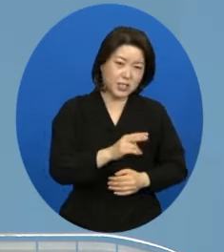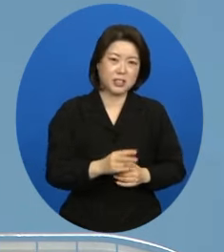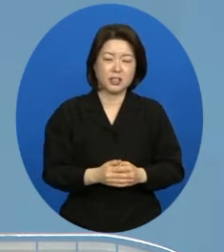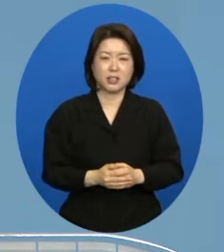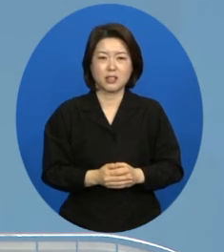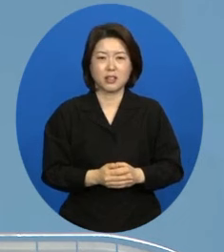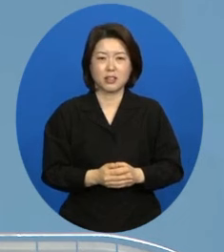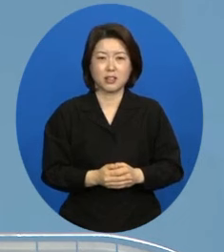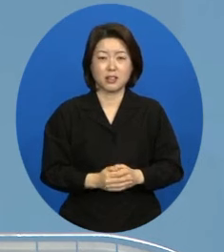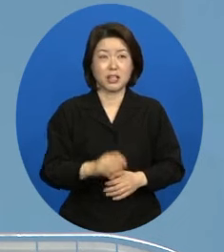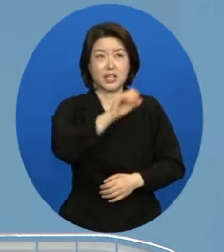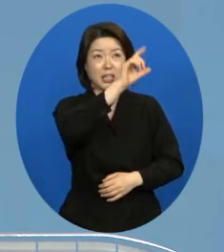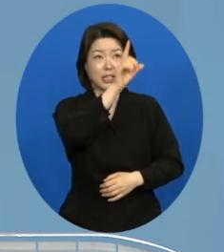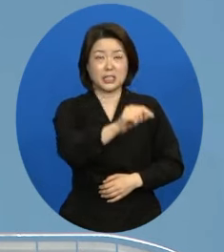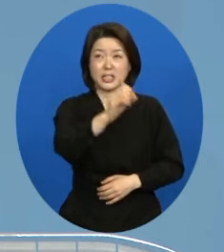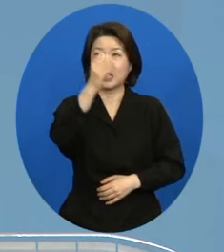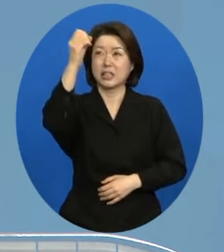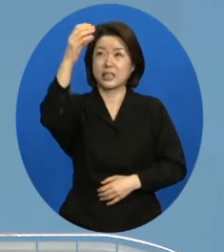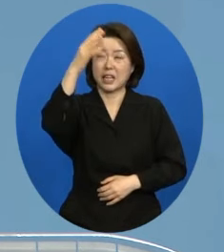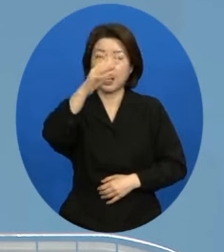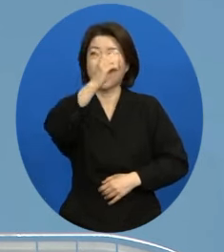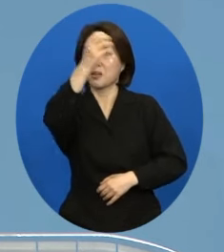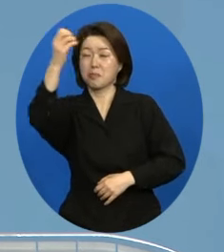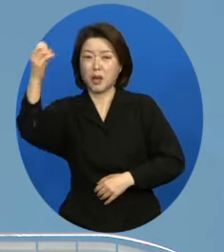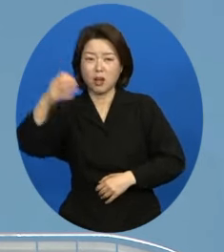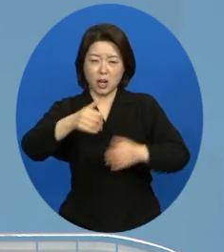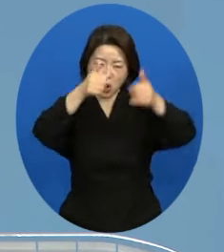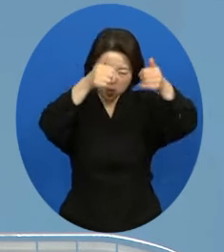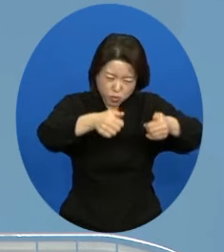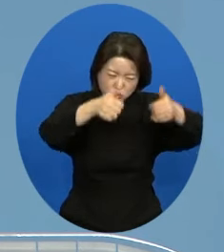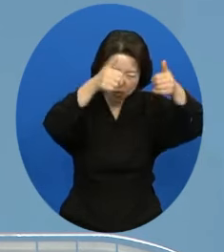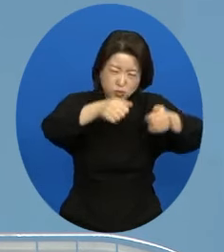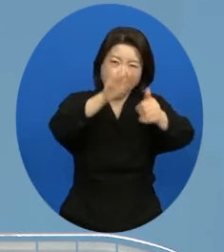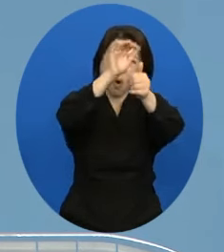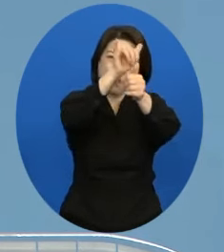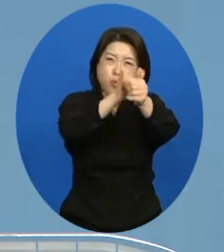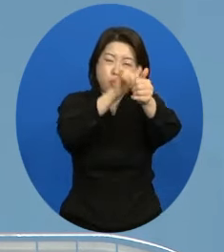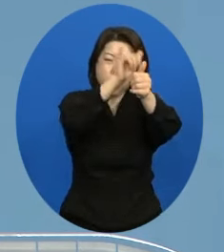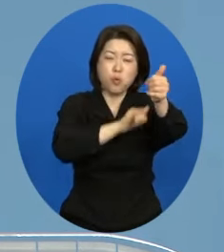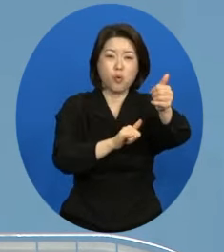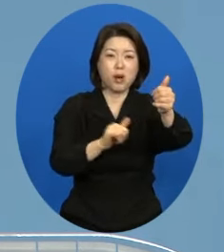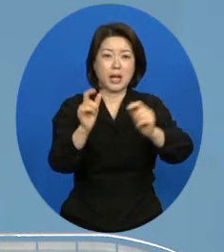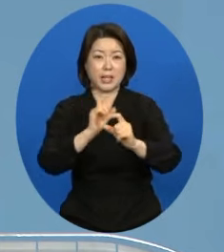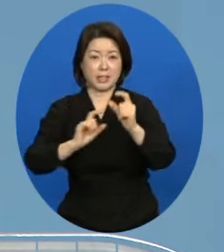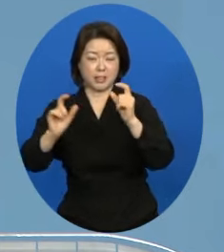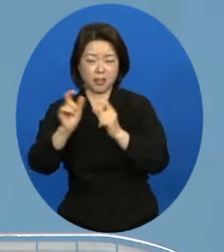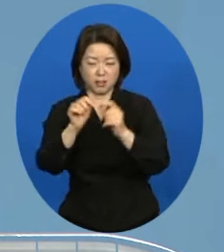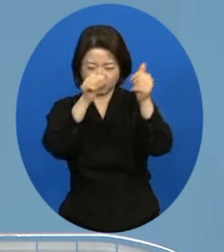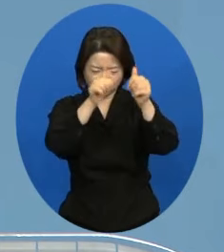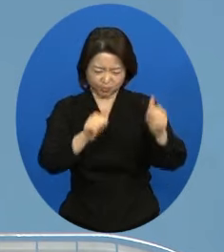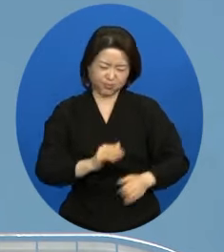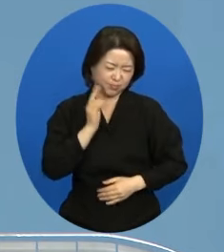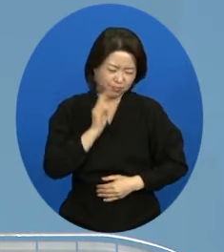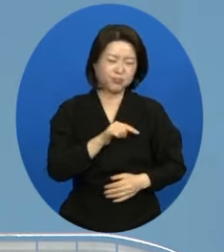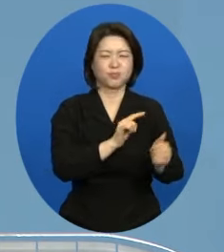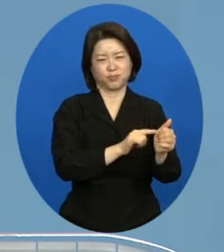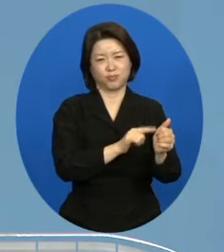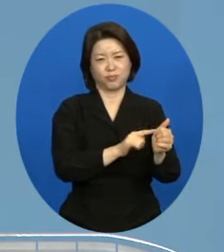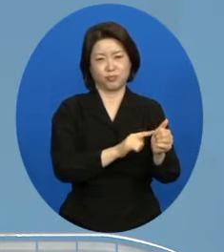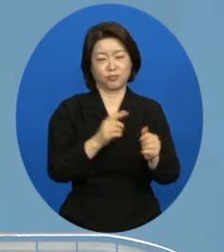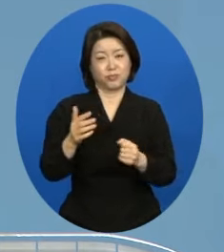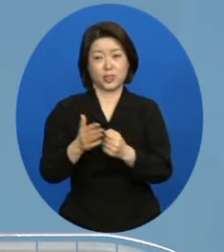일월성신 해와 달과들을 숭배하는 더한 우상숭배자 그러니까